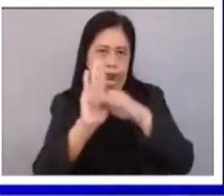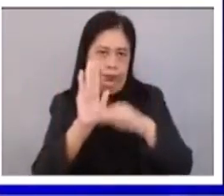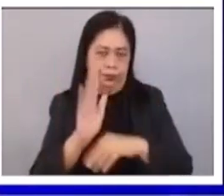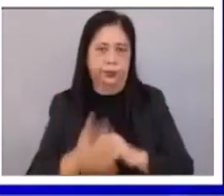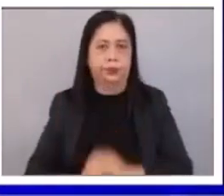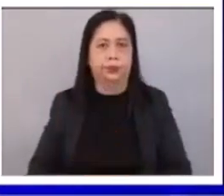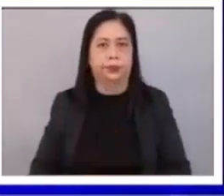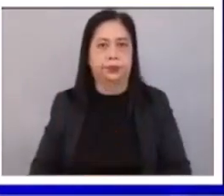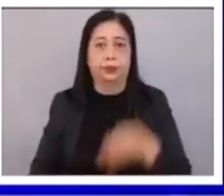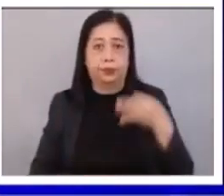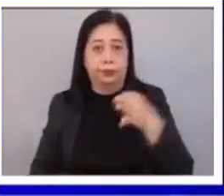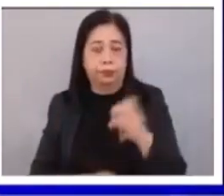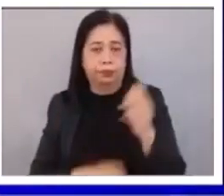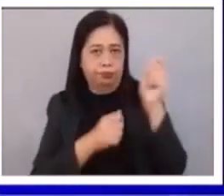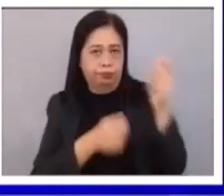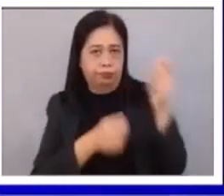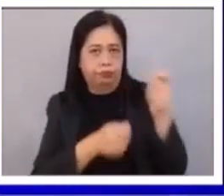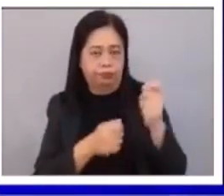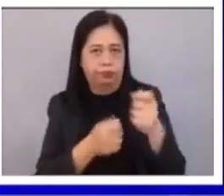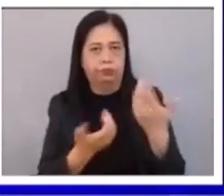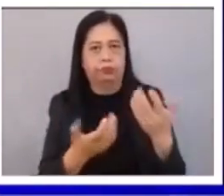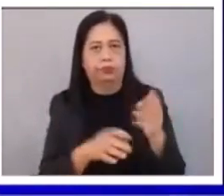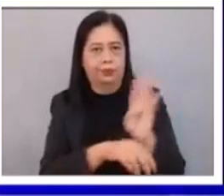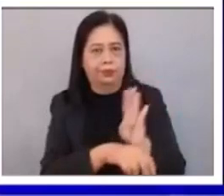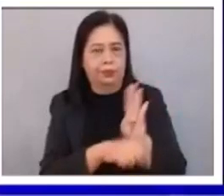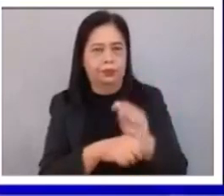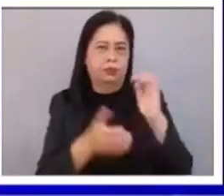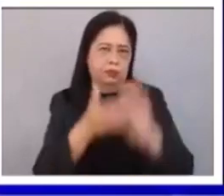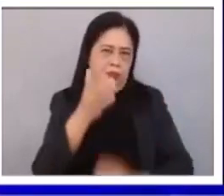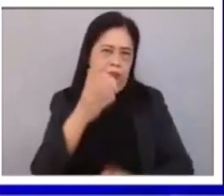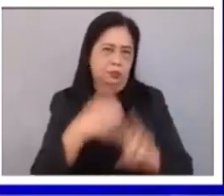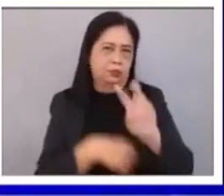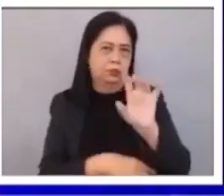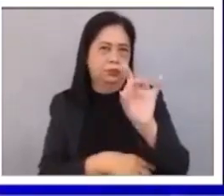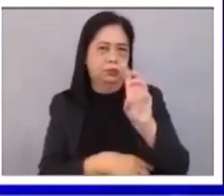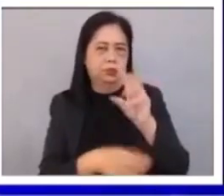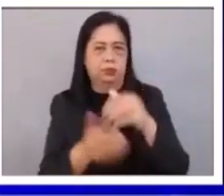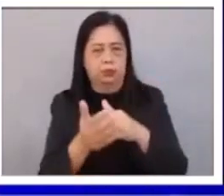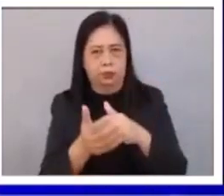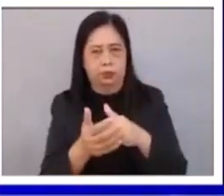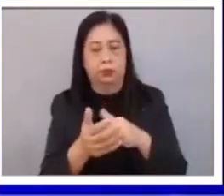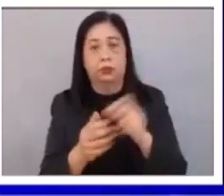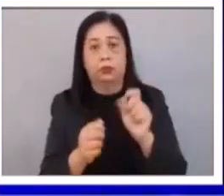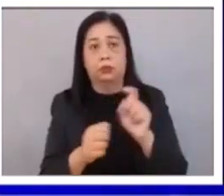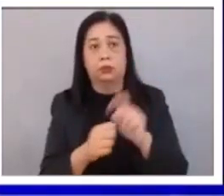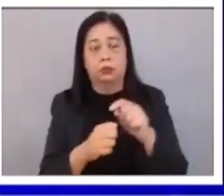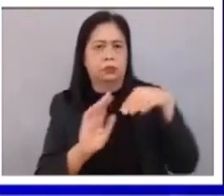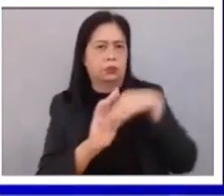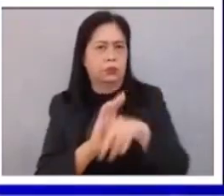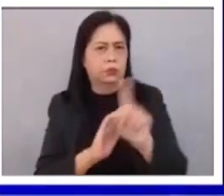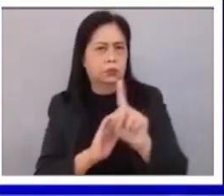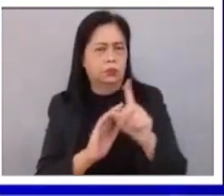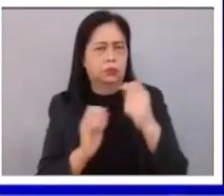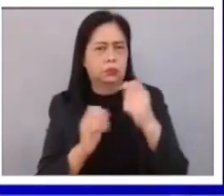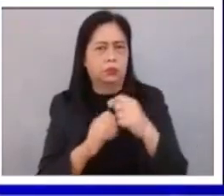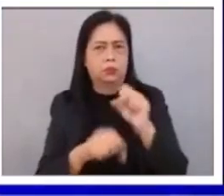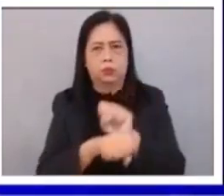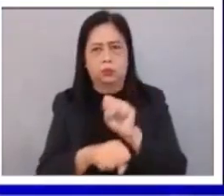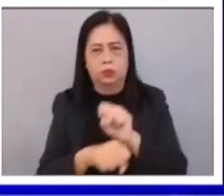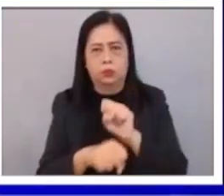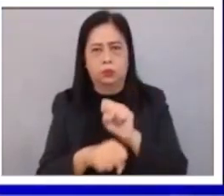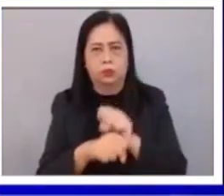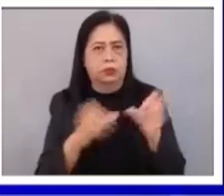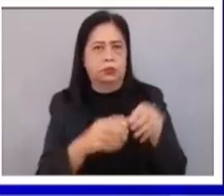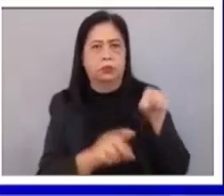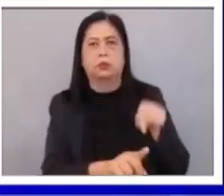Fishing and aquaculture may bawas na 286,000. Ang pagbaba sa bilang ng employed sa sektor na ito